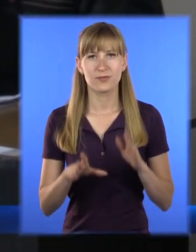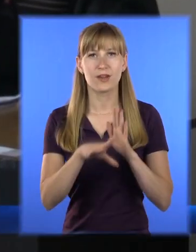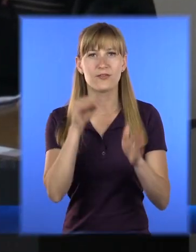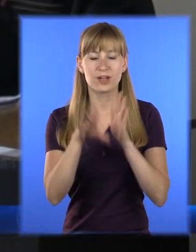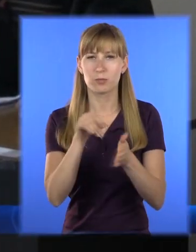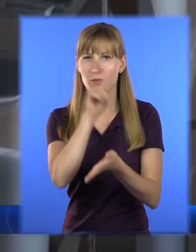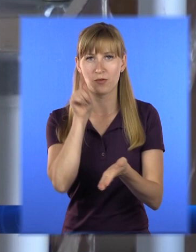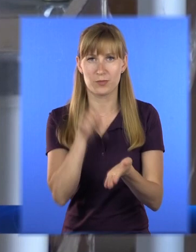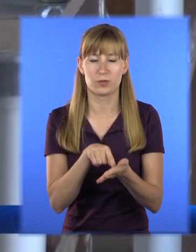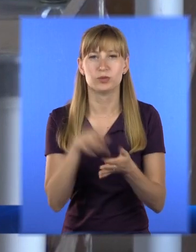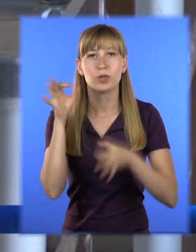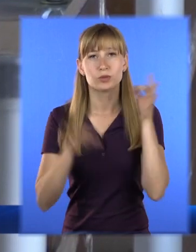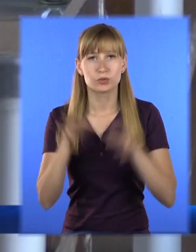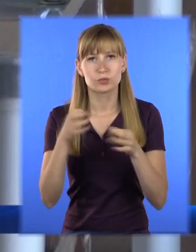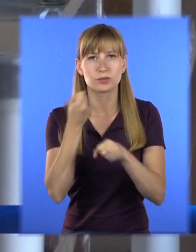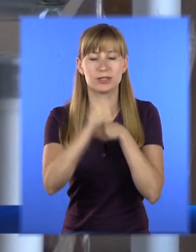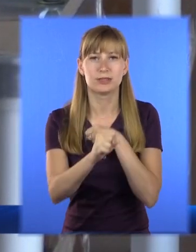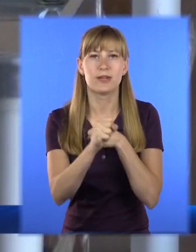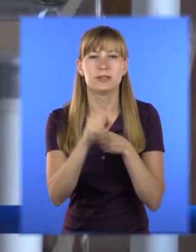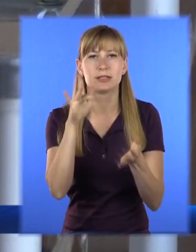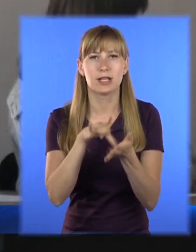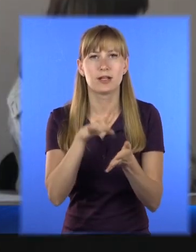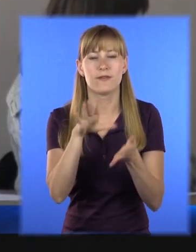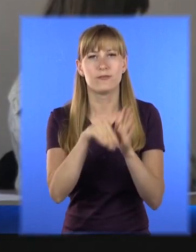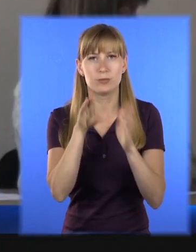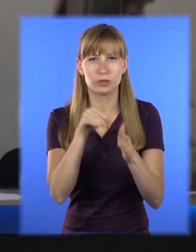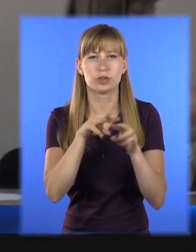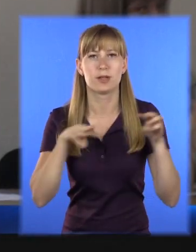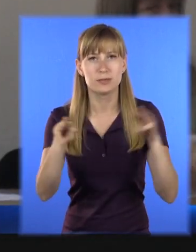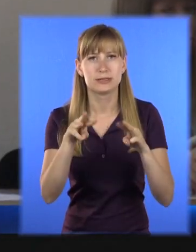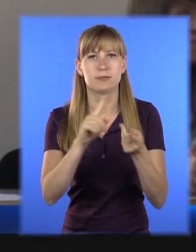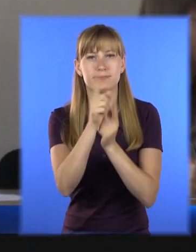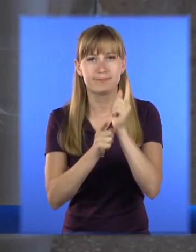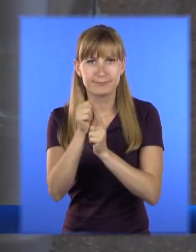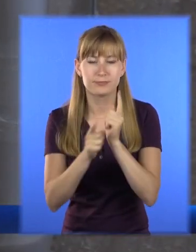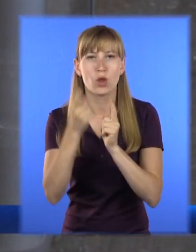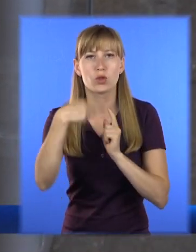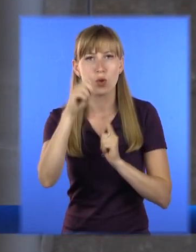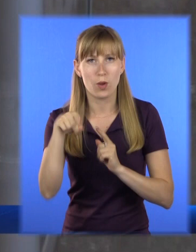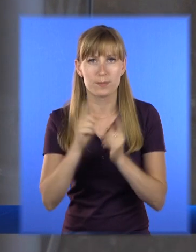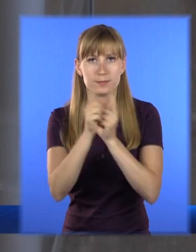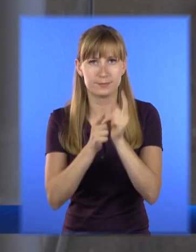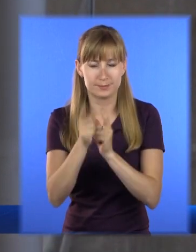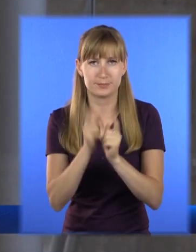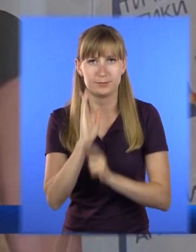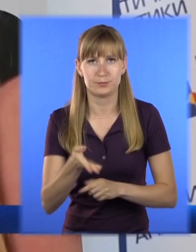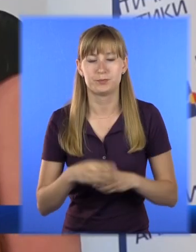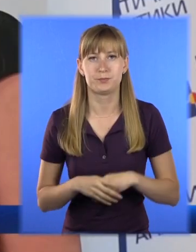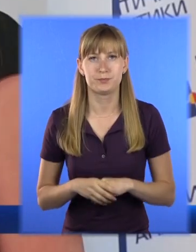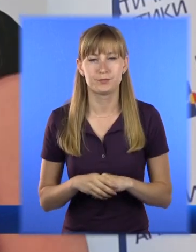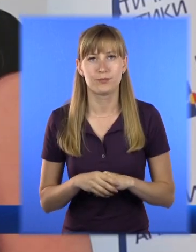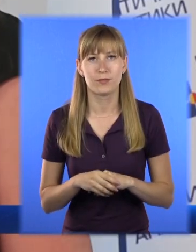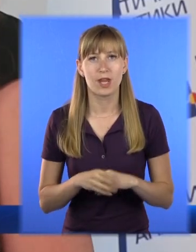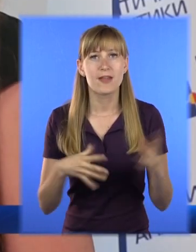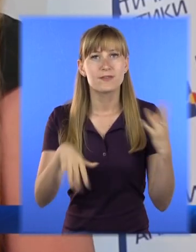Вибори під питанням. Суд зобов'язав ЦВК провести пережеребкування партії для визначення номерів у бюлетені.